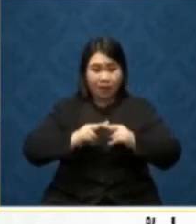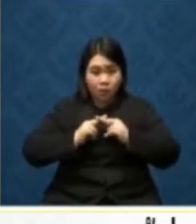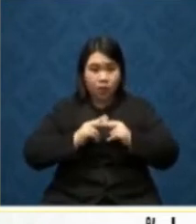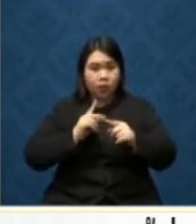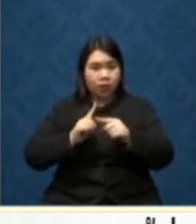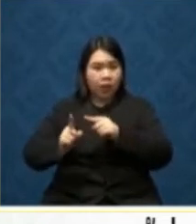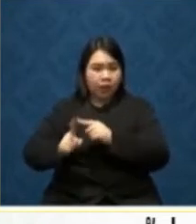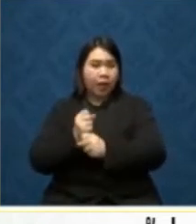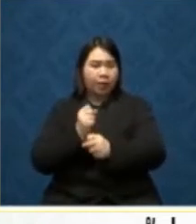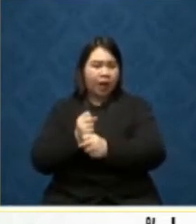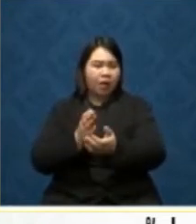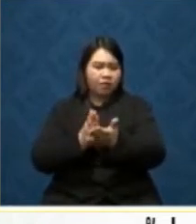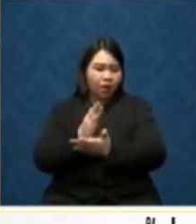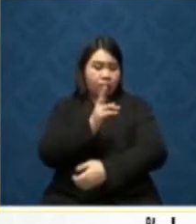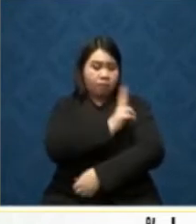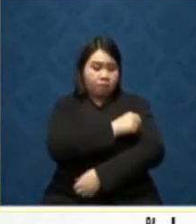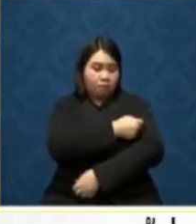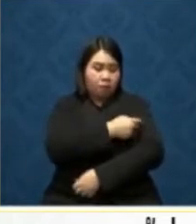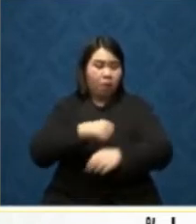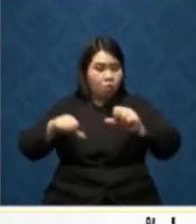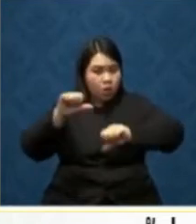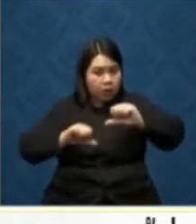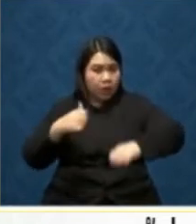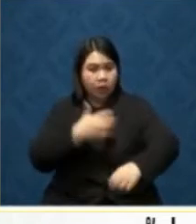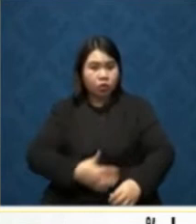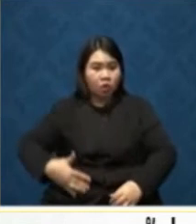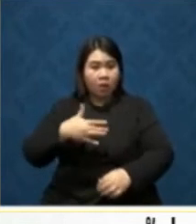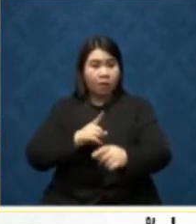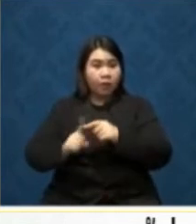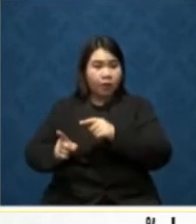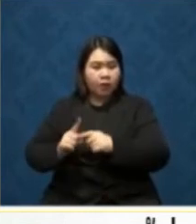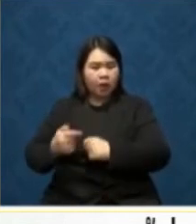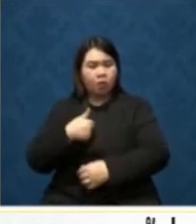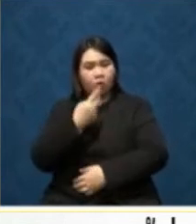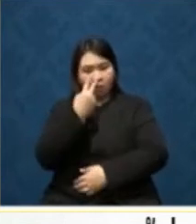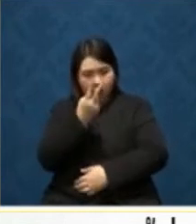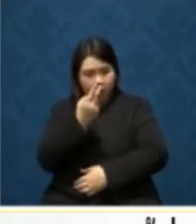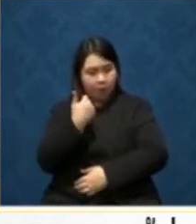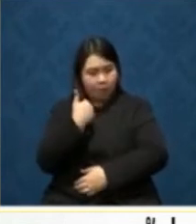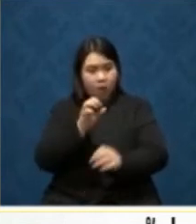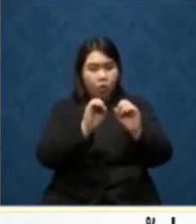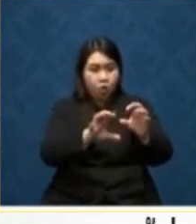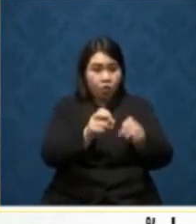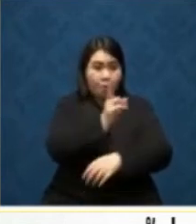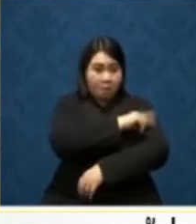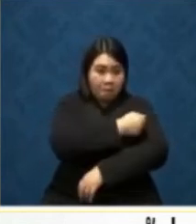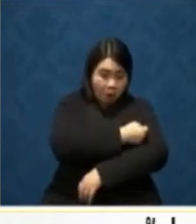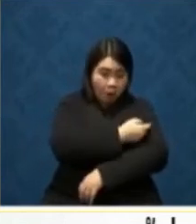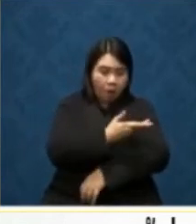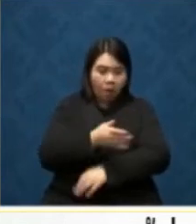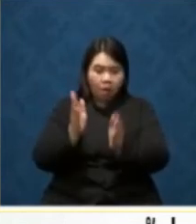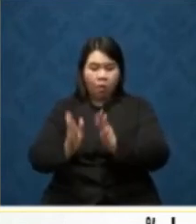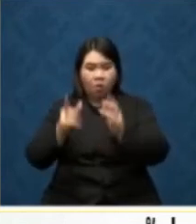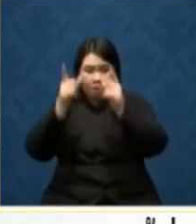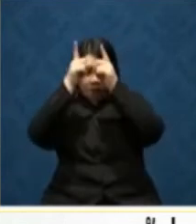ผมเหนนะครับในสงคมไทยนะ สระบนอุดมศึกษาของเอกชนเนี่ยทจะมาทำทด้าน Healside ทางด้านวิยศา วิยศาพ จุข